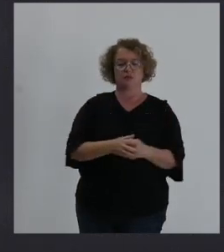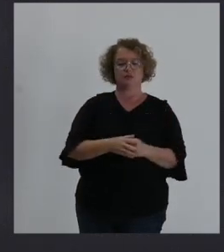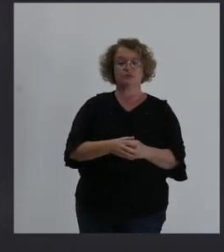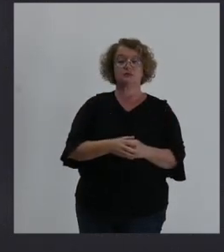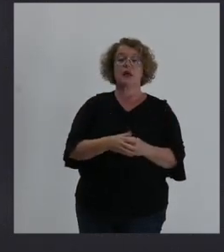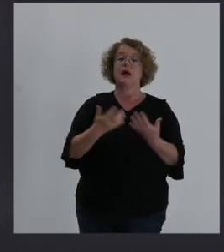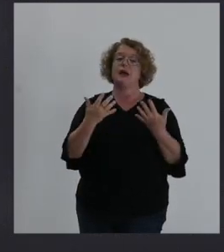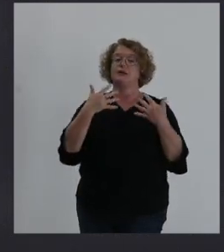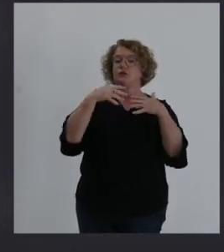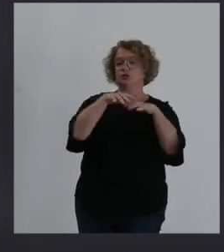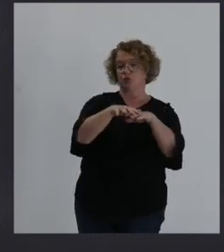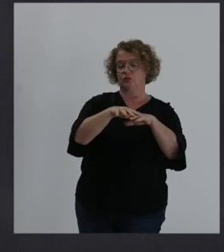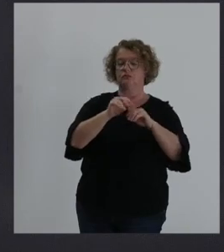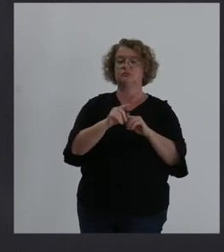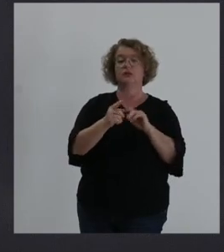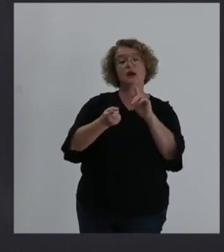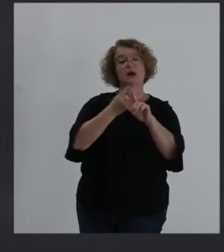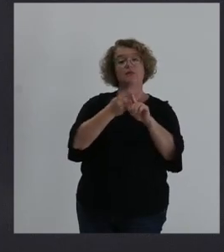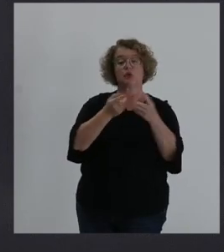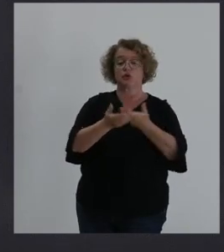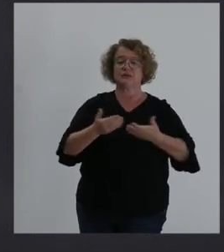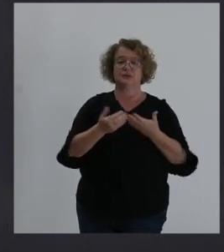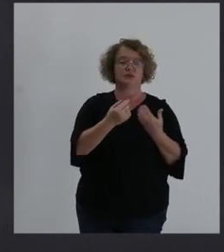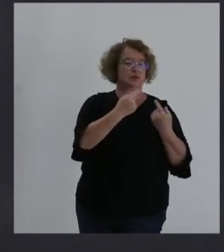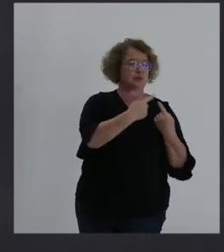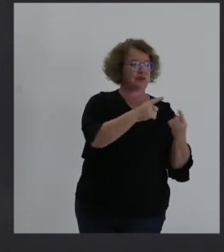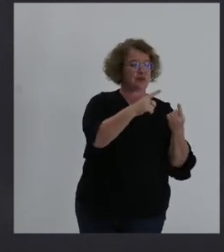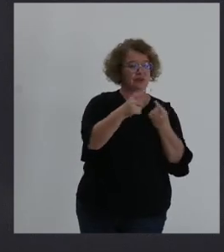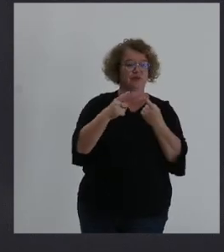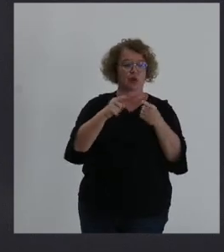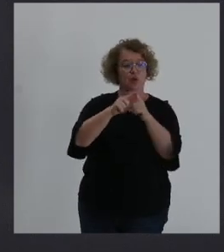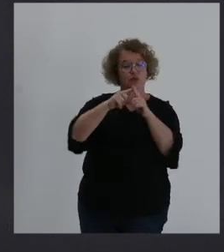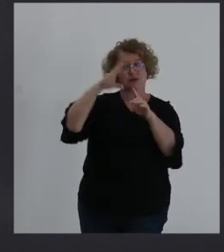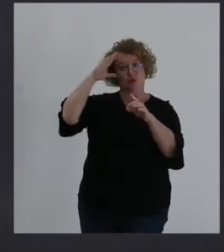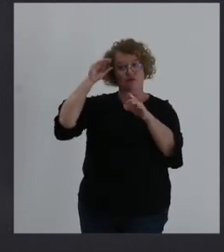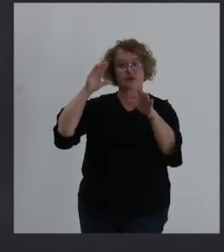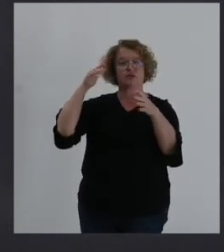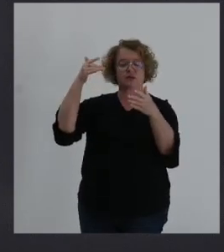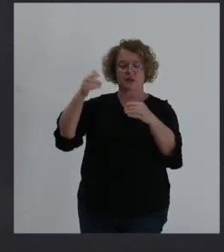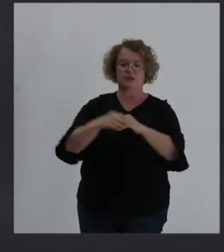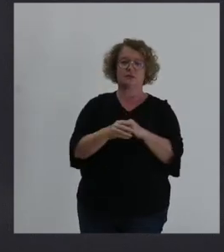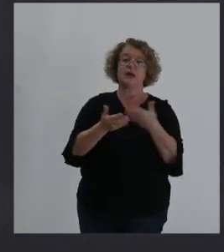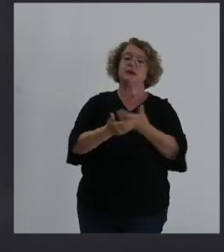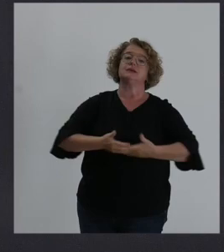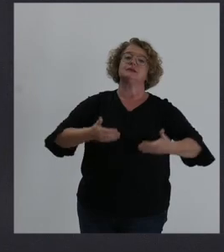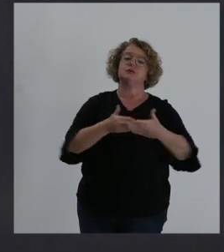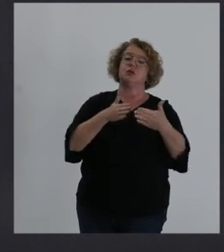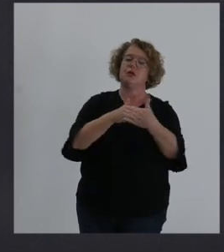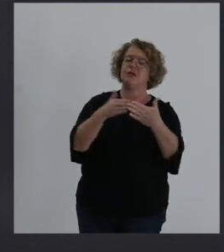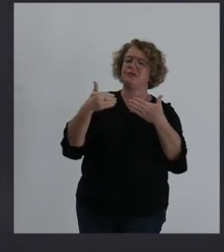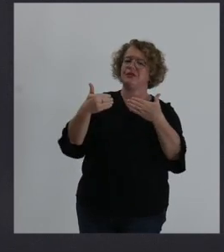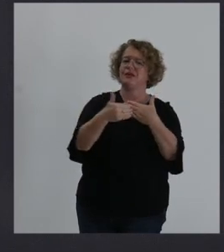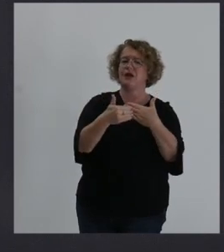d'inclusion attentifs à la variété de leur situation et de leur projection professionnelle. Le nombre d'étudiantes et d'étudiants en situation de